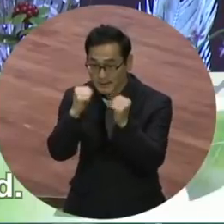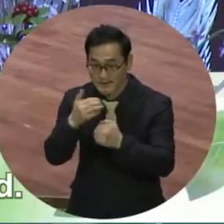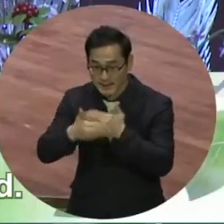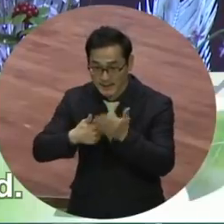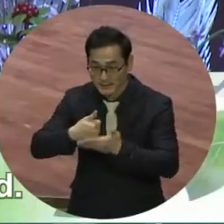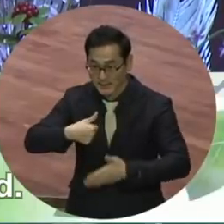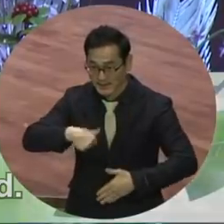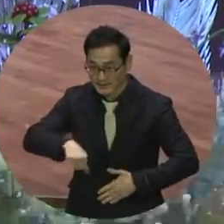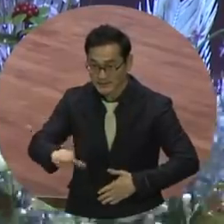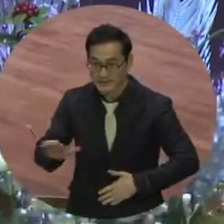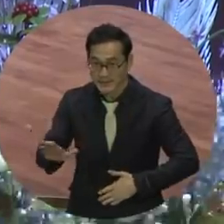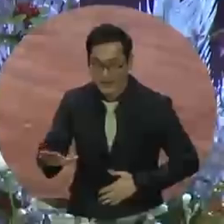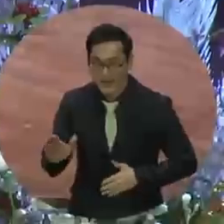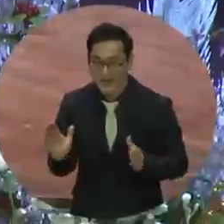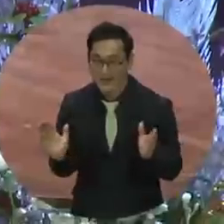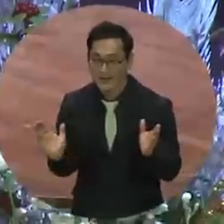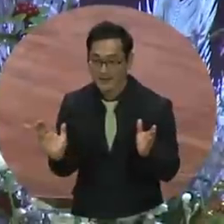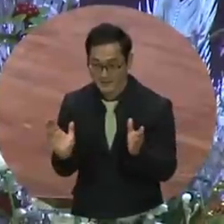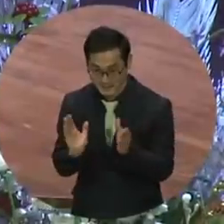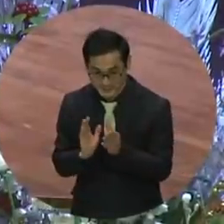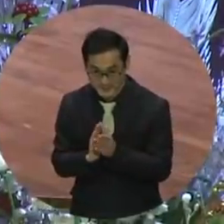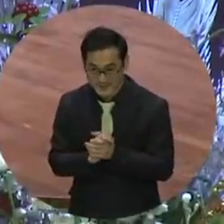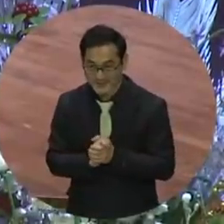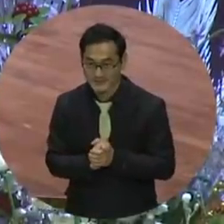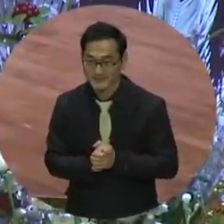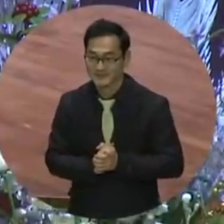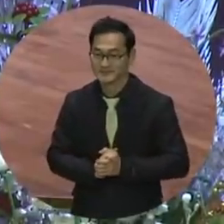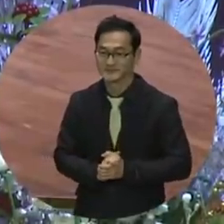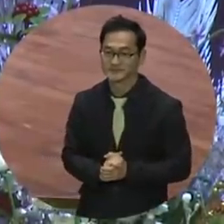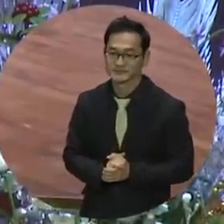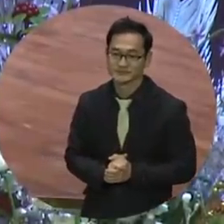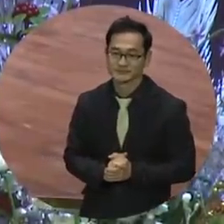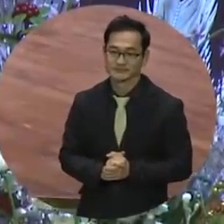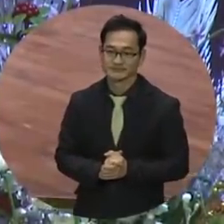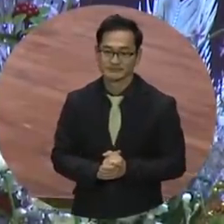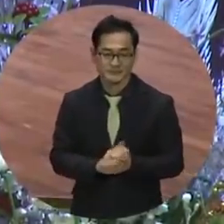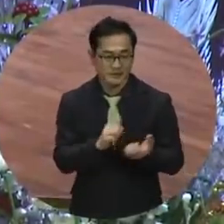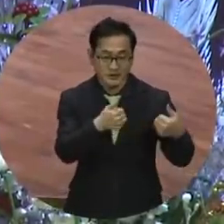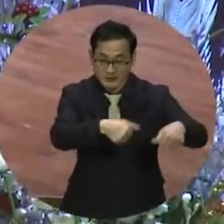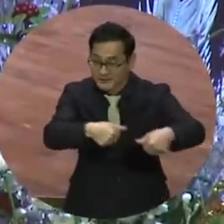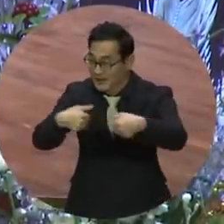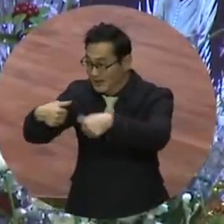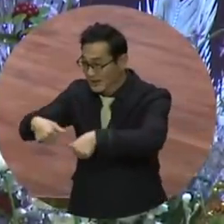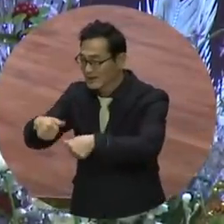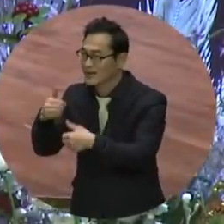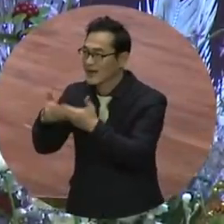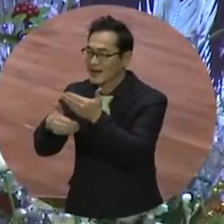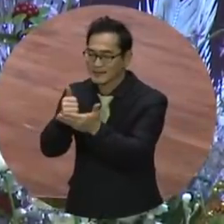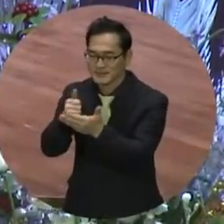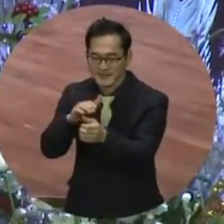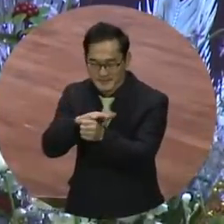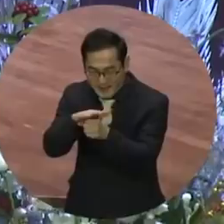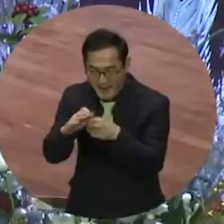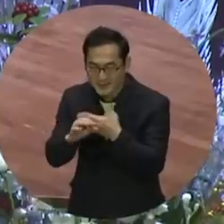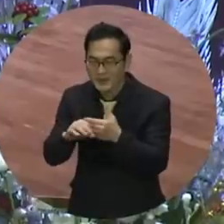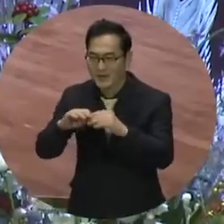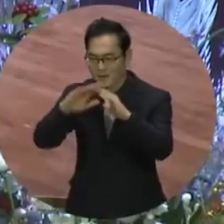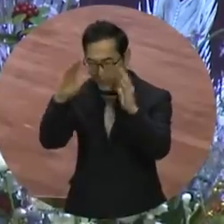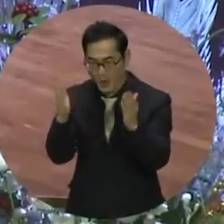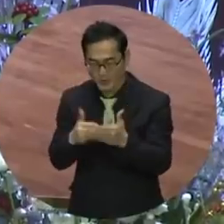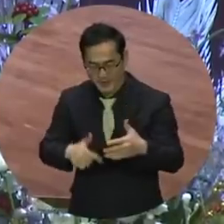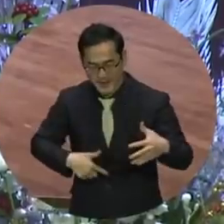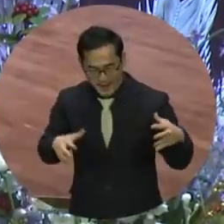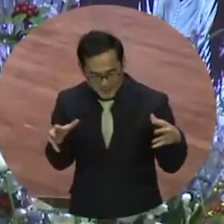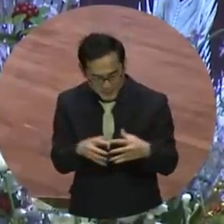아멘. 우리 해외 성도들 우리 같이 서로 인사합시다. 하나님을 사랑하면 모든 것을